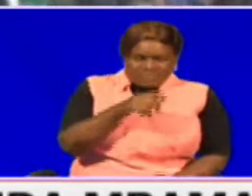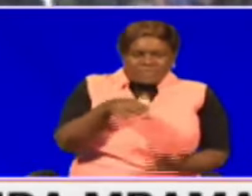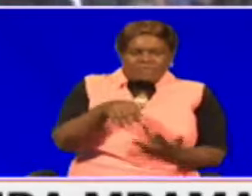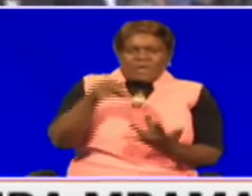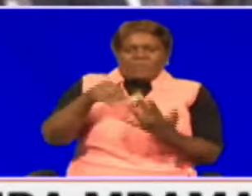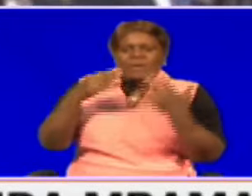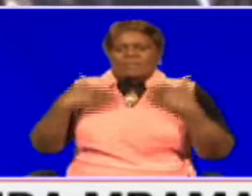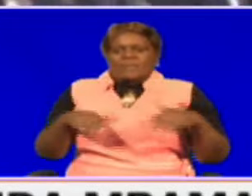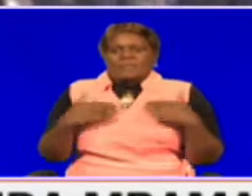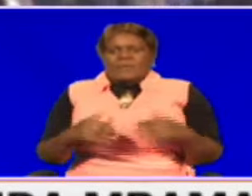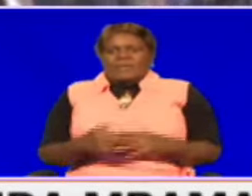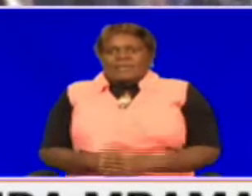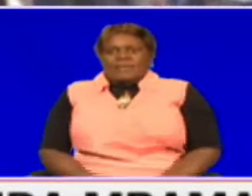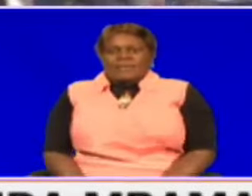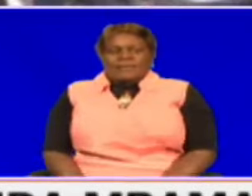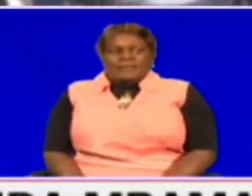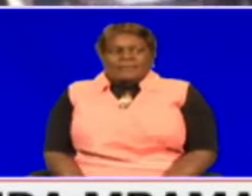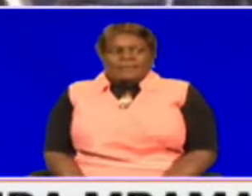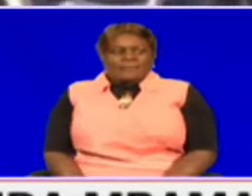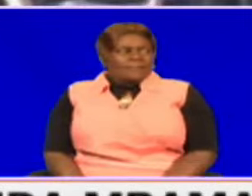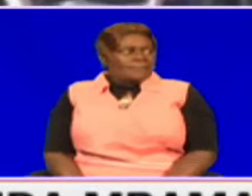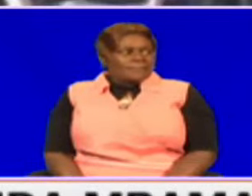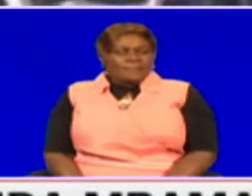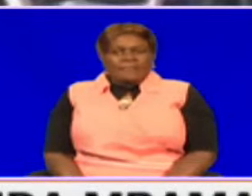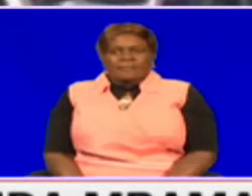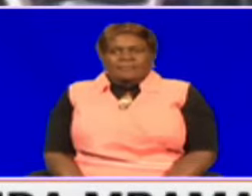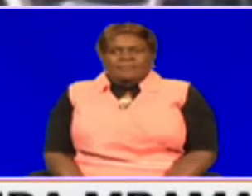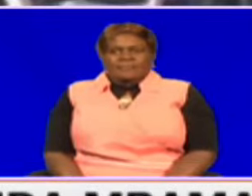people. Grace Nganga, KTN News, Nairobi.